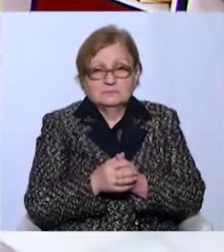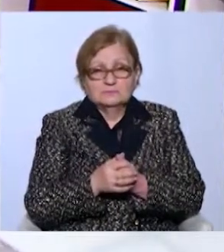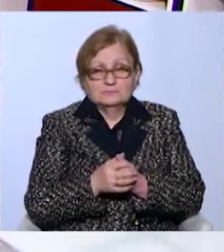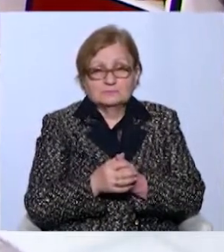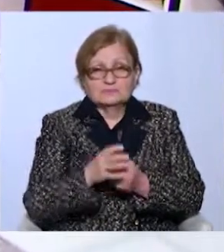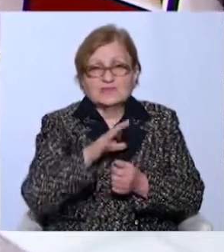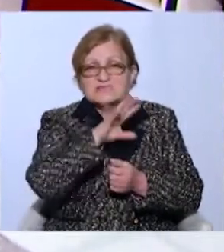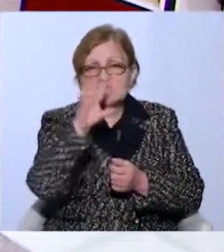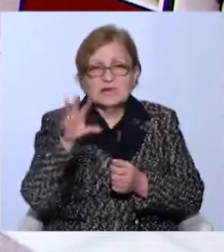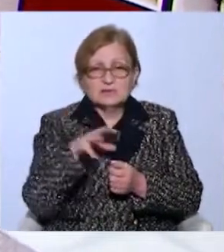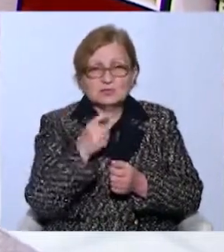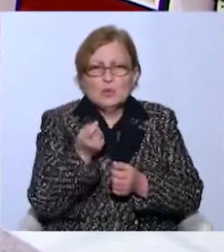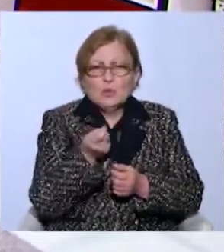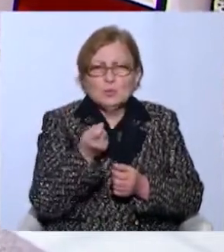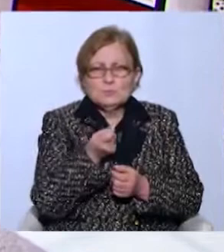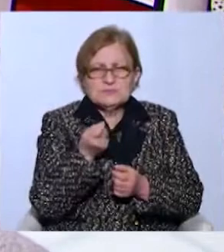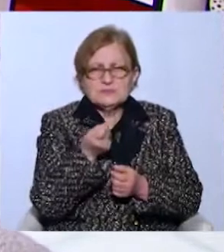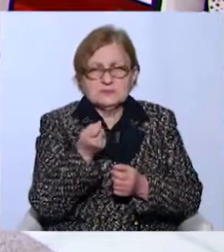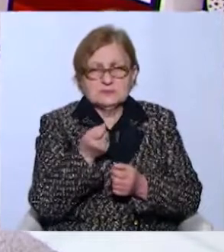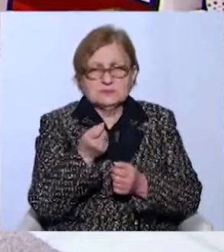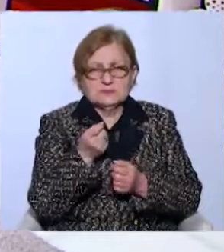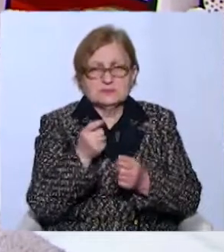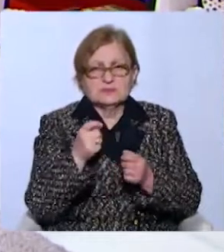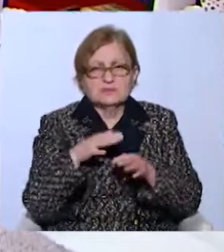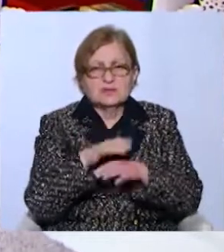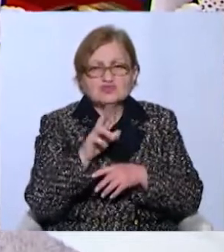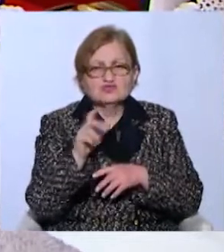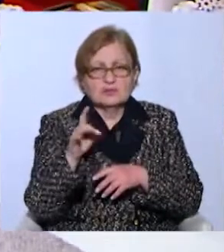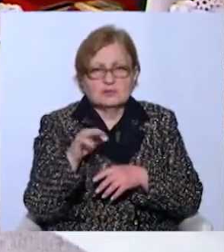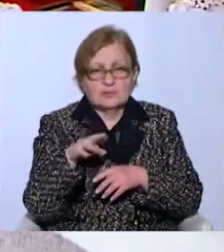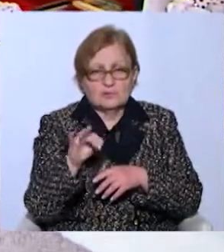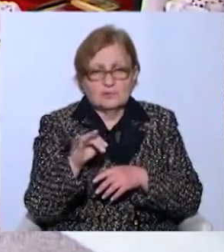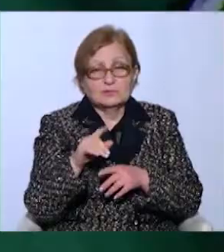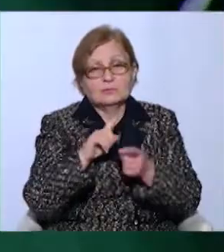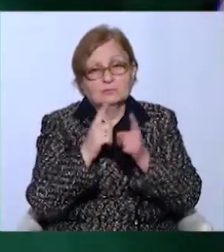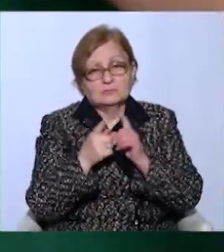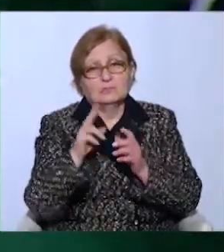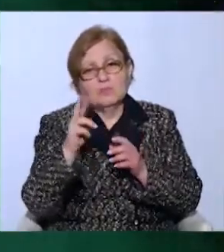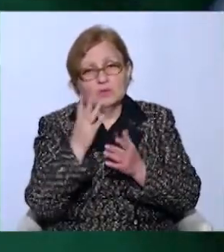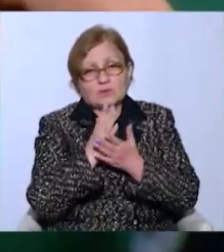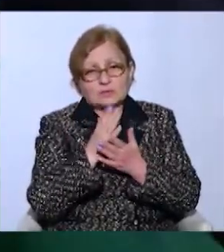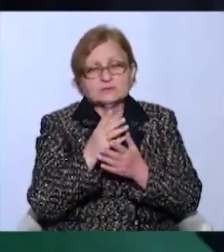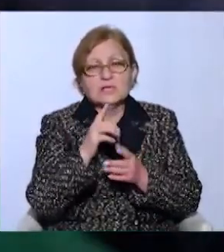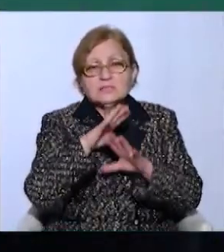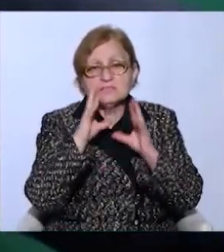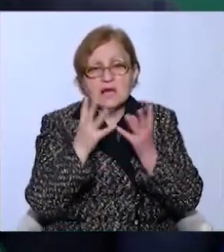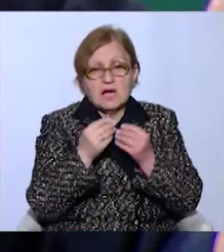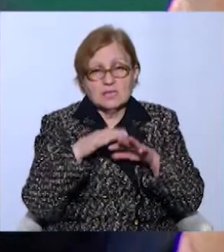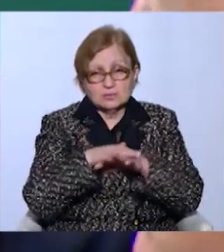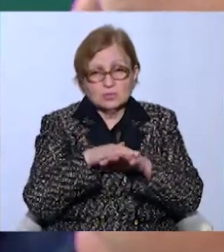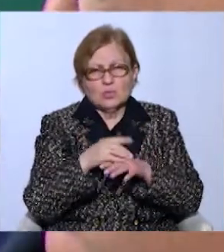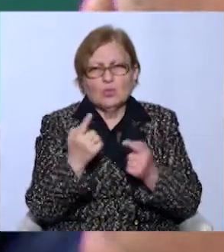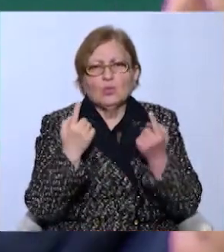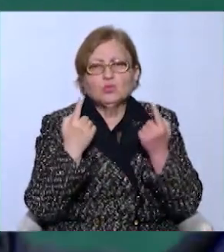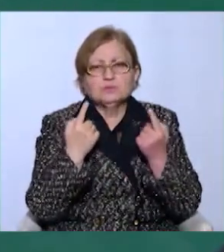Zaerto, untziresi geradi, da zaerto, udidesi gam kopi, ai?